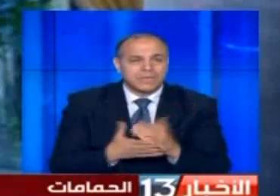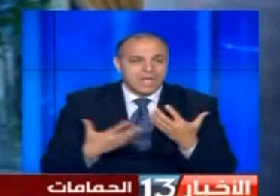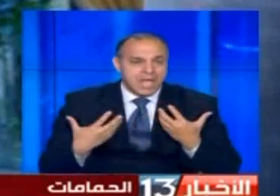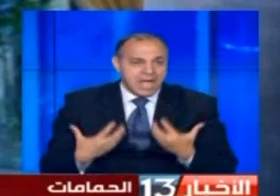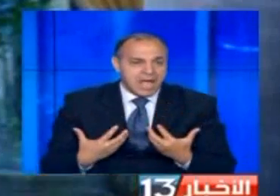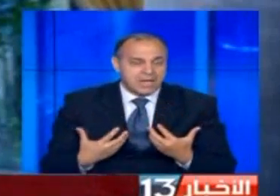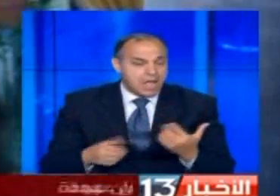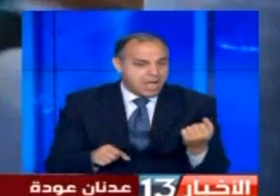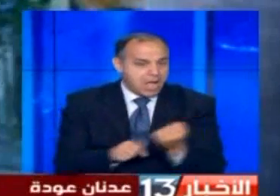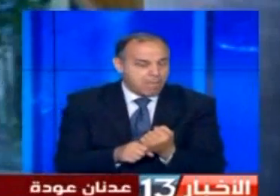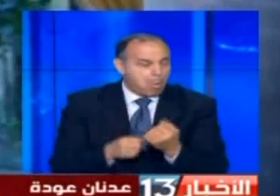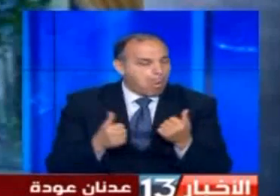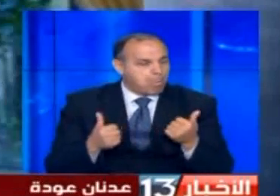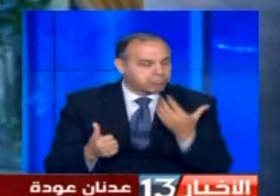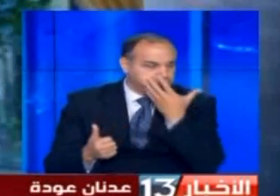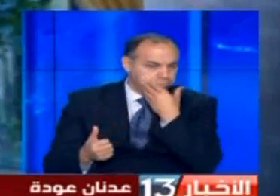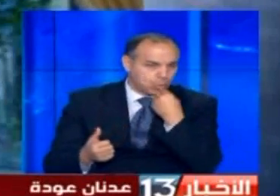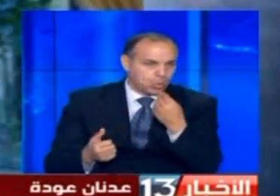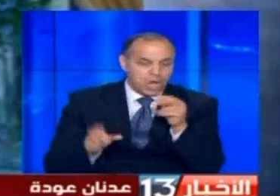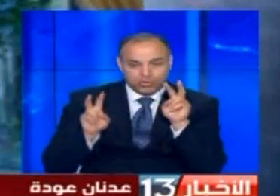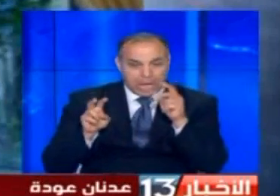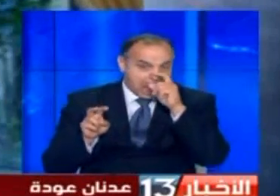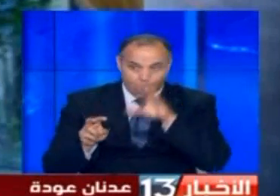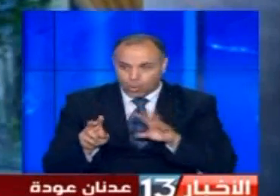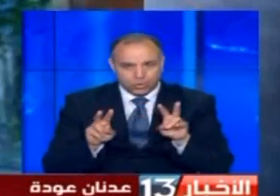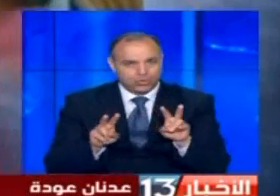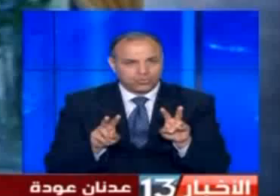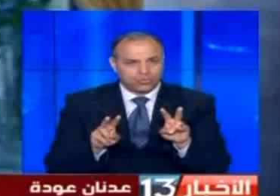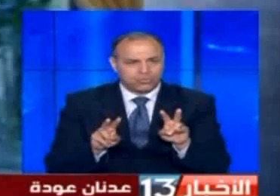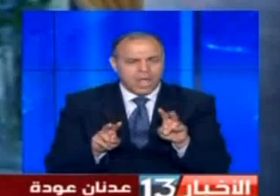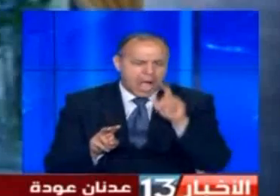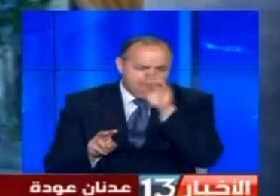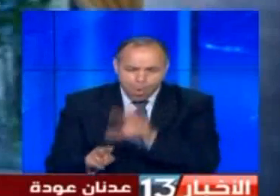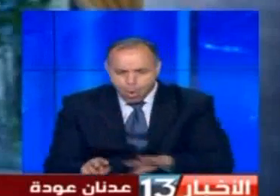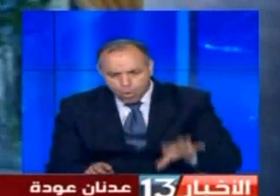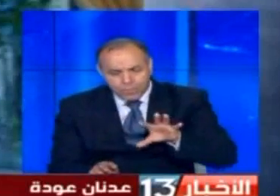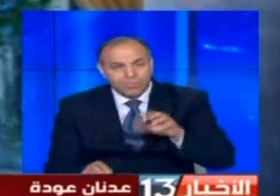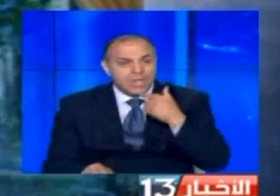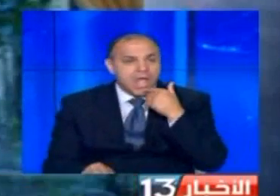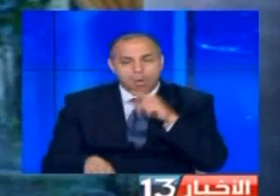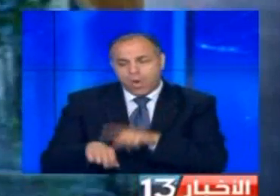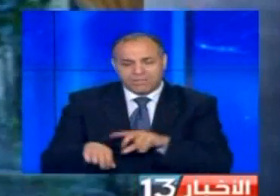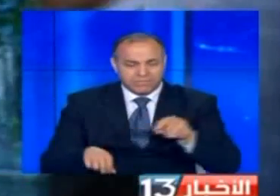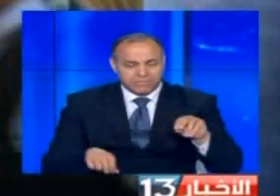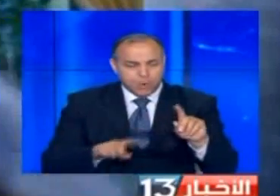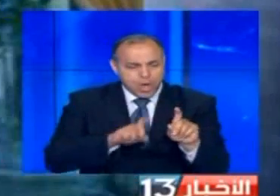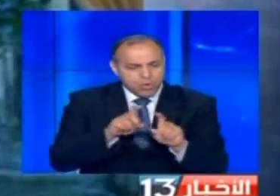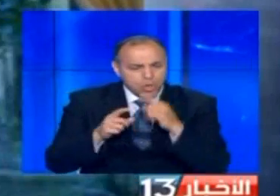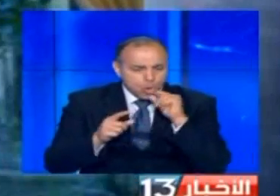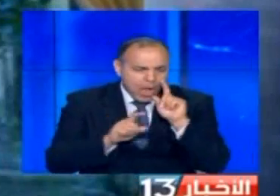نقدم عمل ممتع يشوفوا المشاهد العربي من المحيط الى الخليج وبنفس الوقت